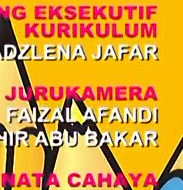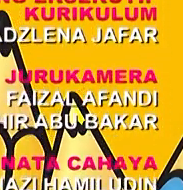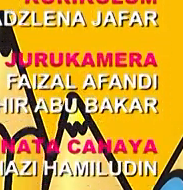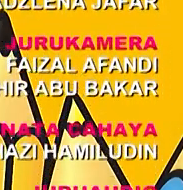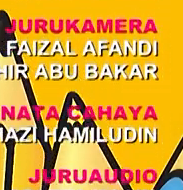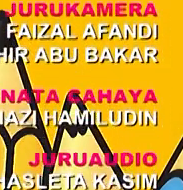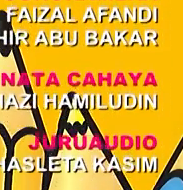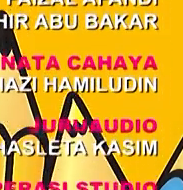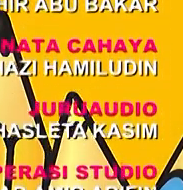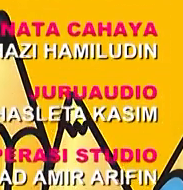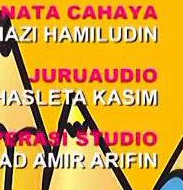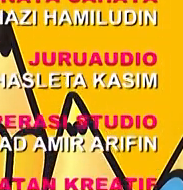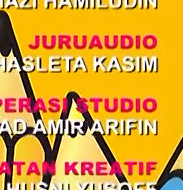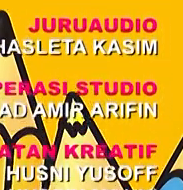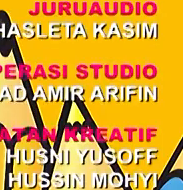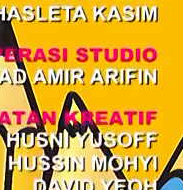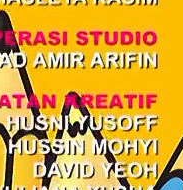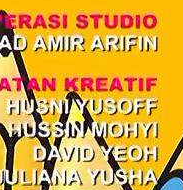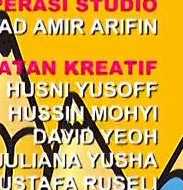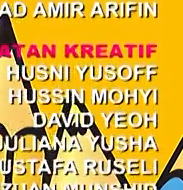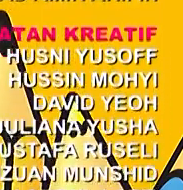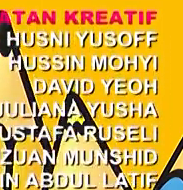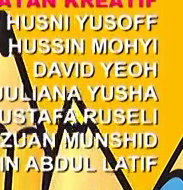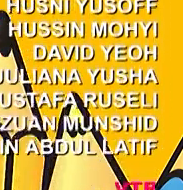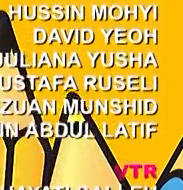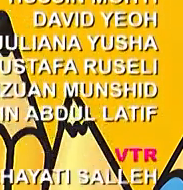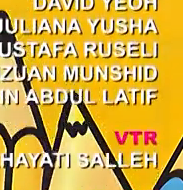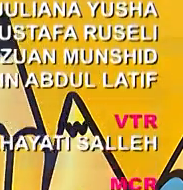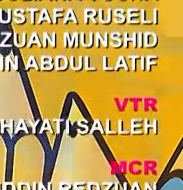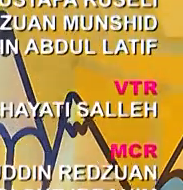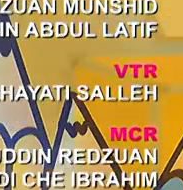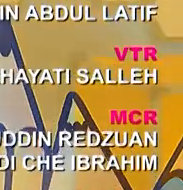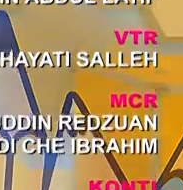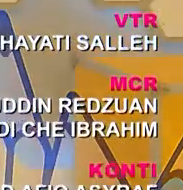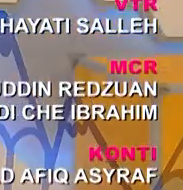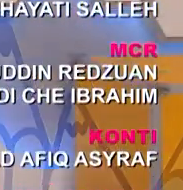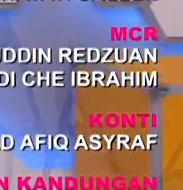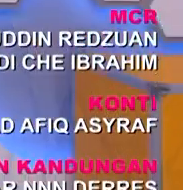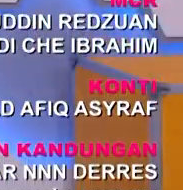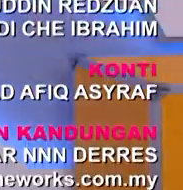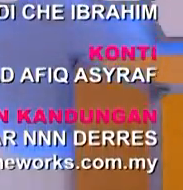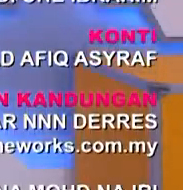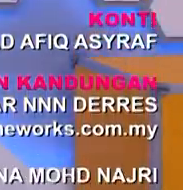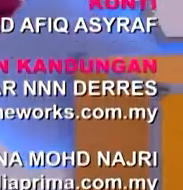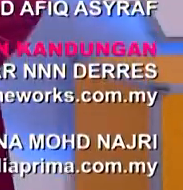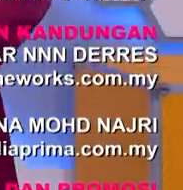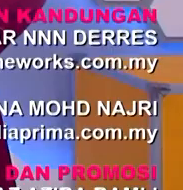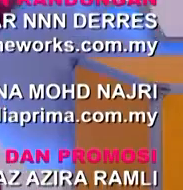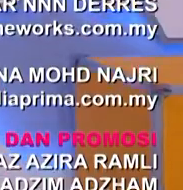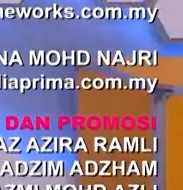ayo ayo kita ke kelas sudah nak Bermula